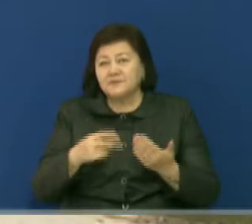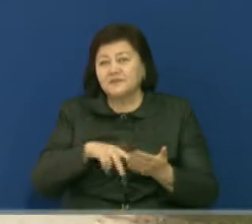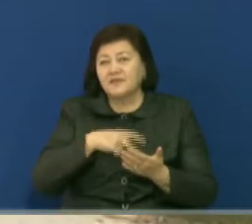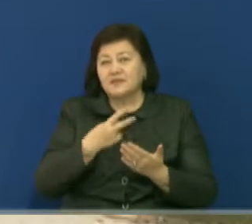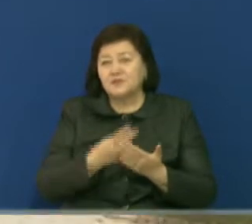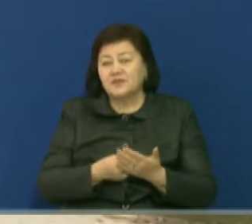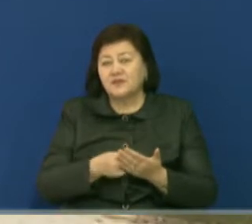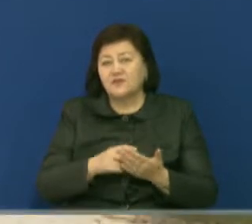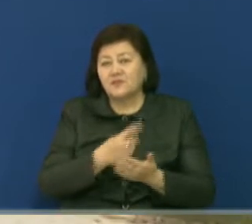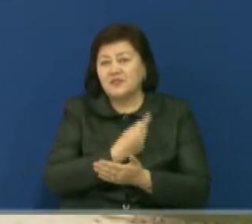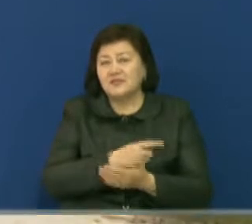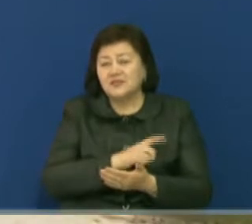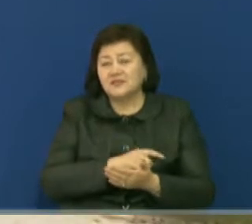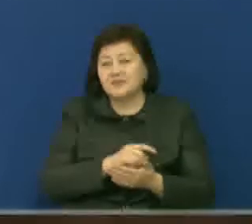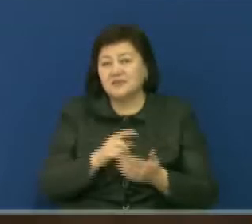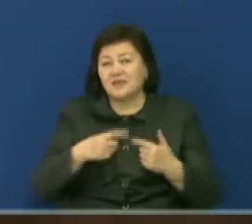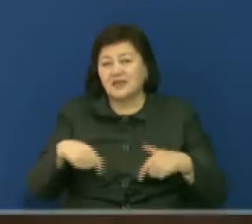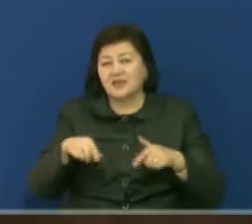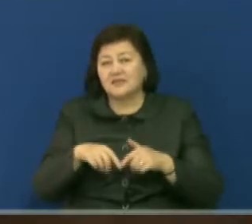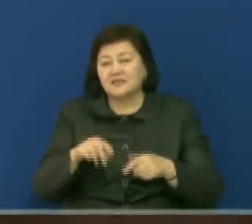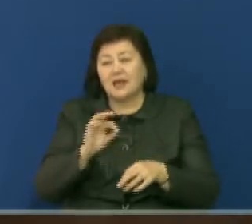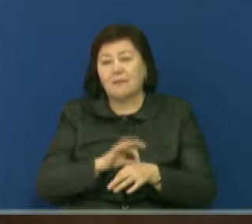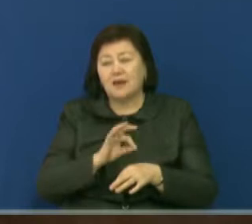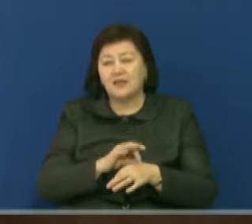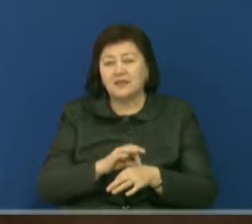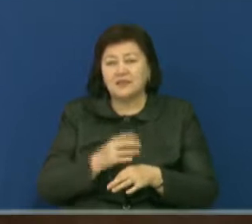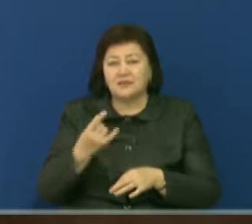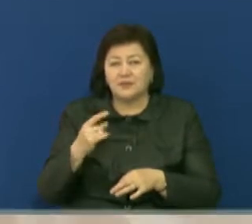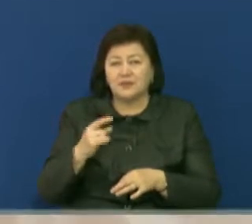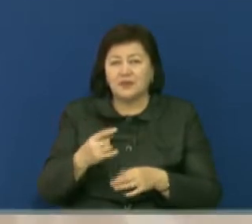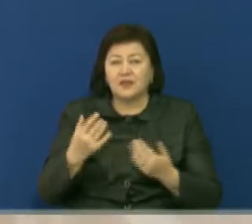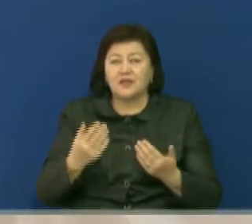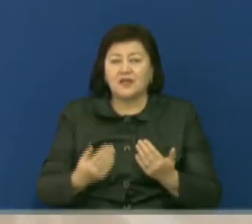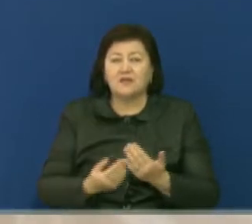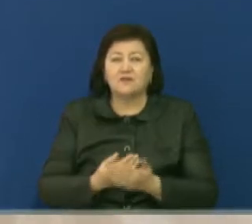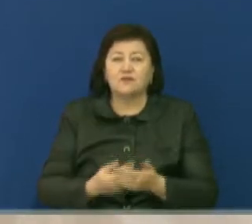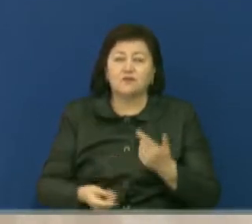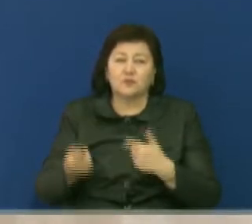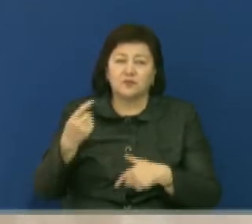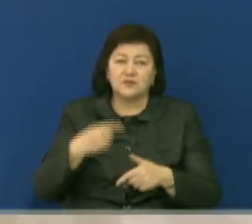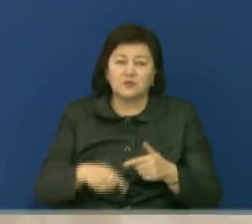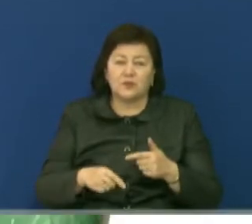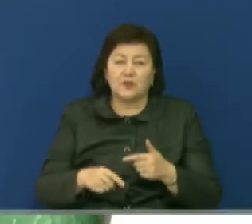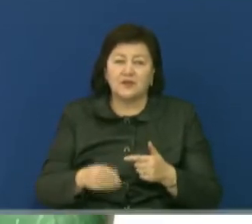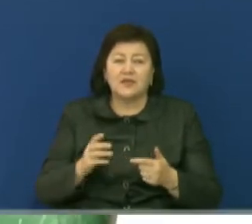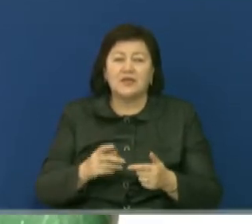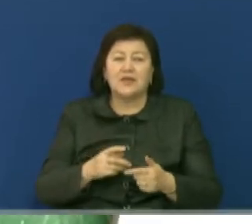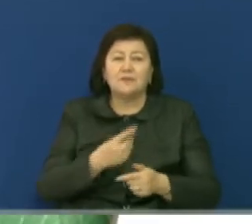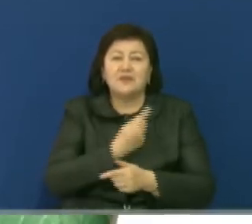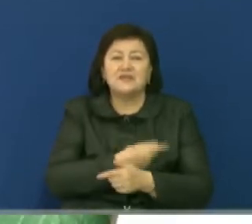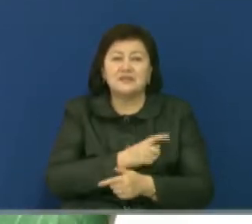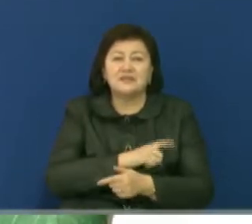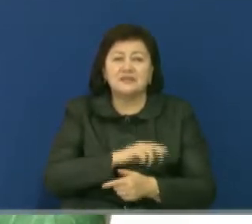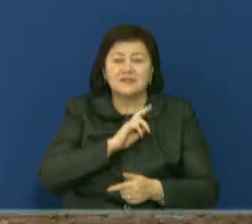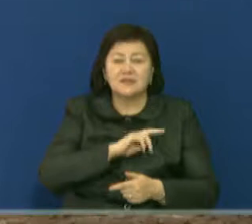госпитализированные в медицинские организации по уходу за больным ребенком, вновь поступающие в медико-социальные учреждения, медицинские работники, отсутствующие